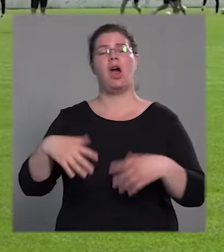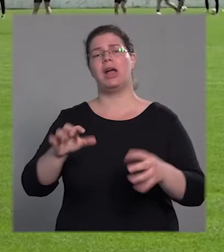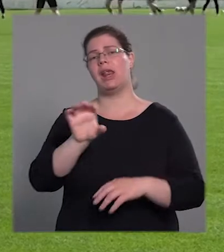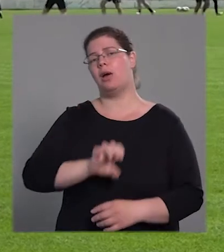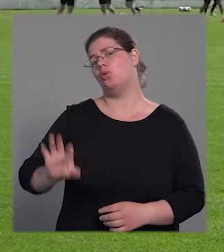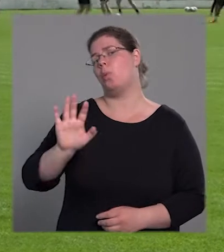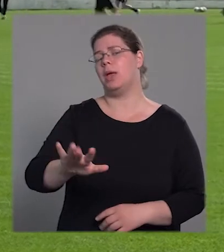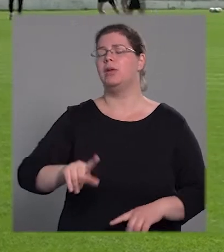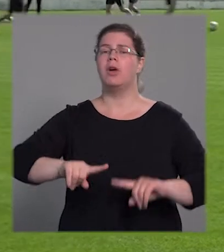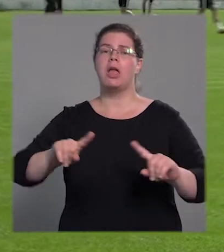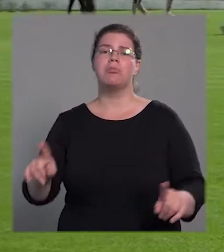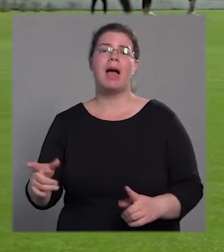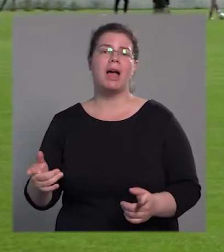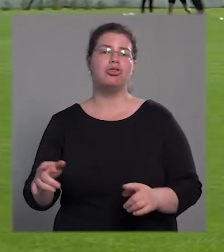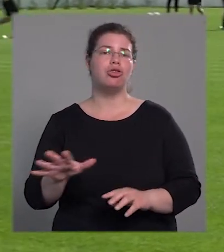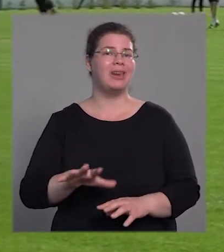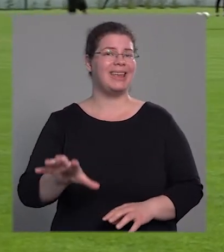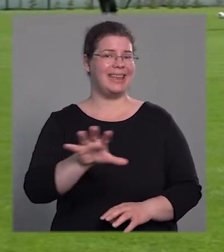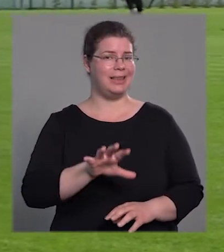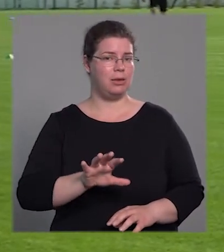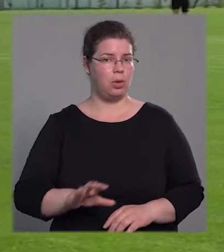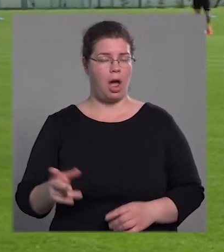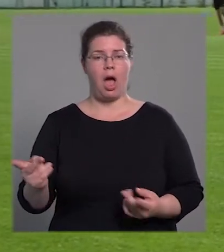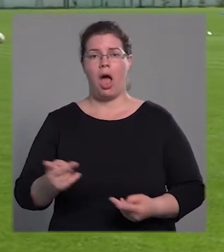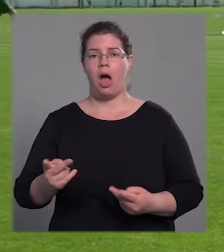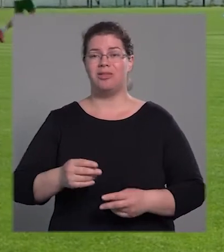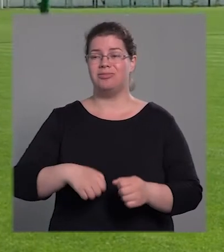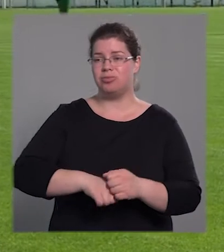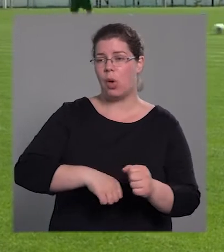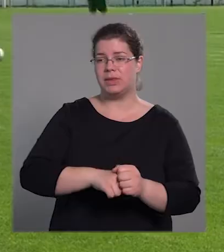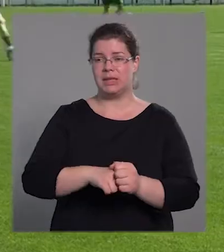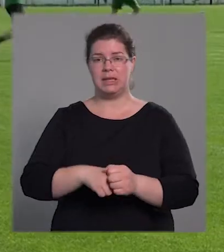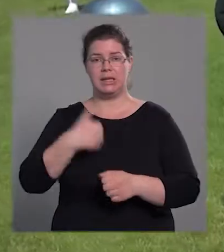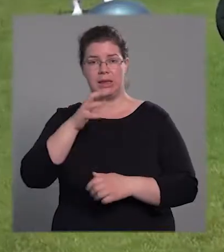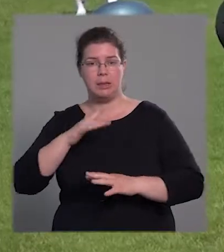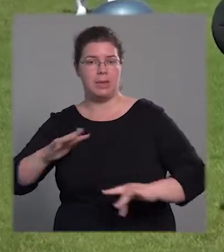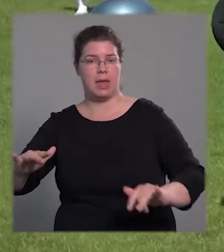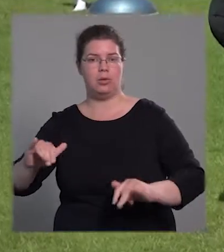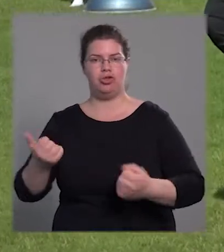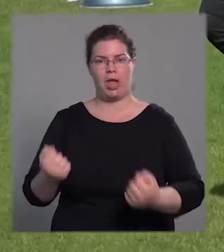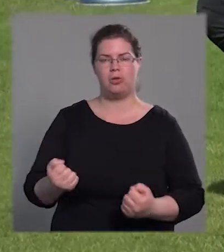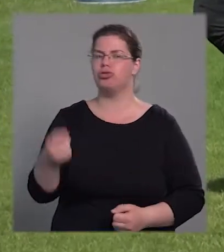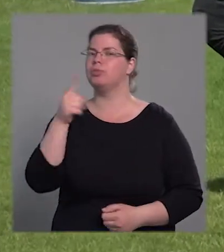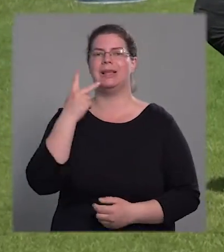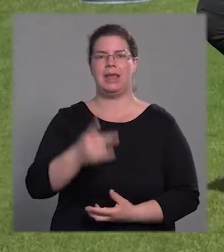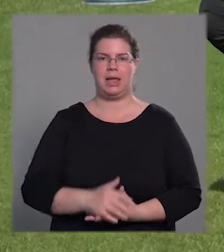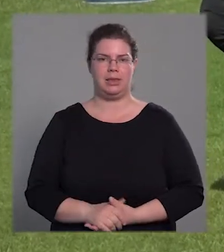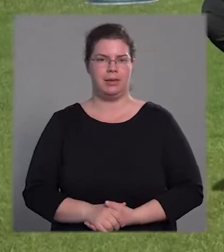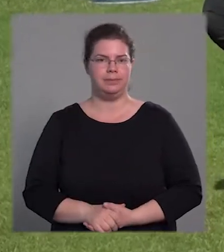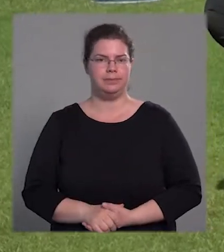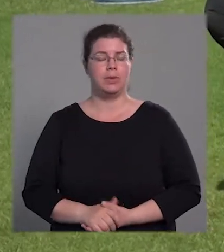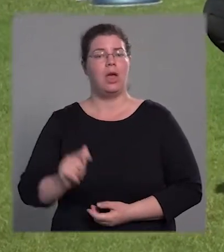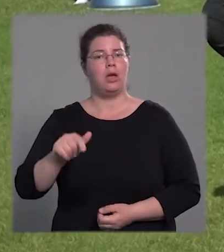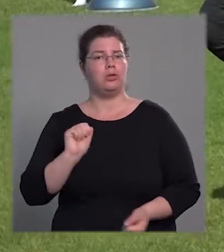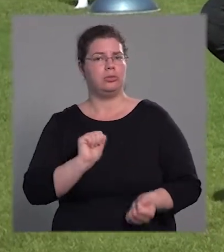akár más régiókra, ahol a foci népszerű és erős, mit látsz? Az